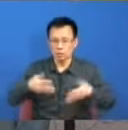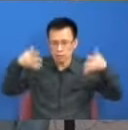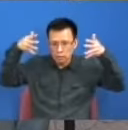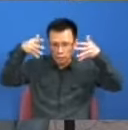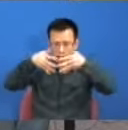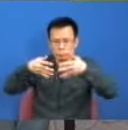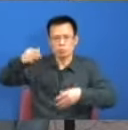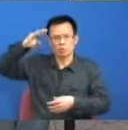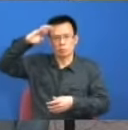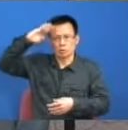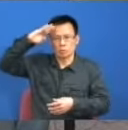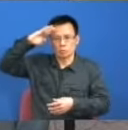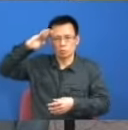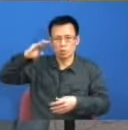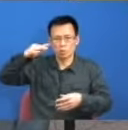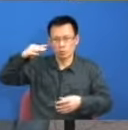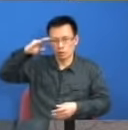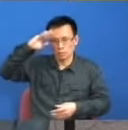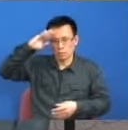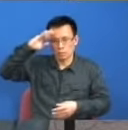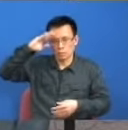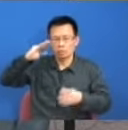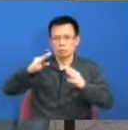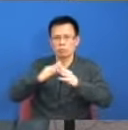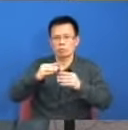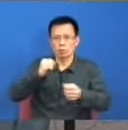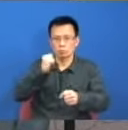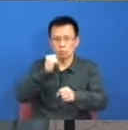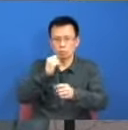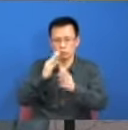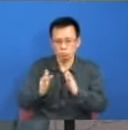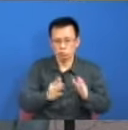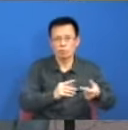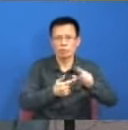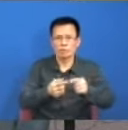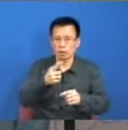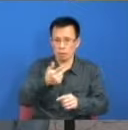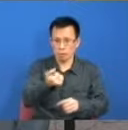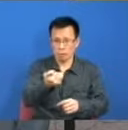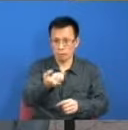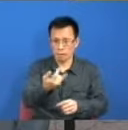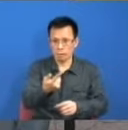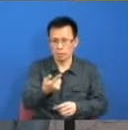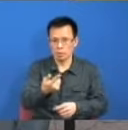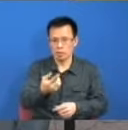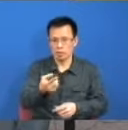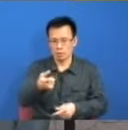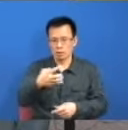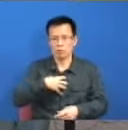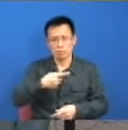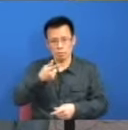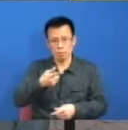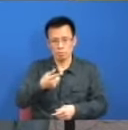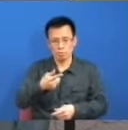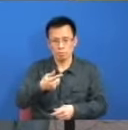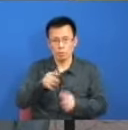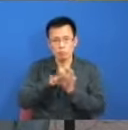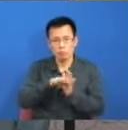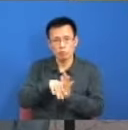務處或者警隊去處理呢件事，做得啱唔啱嘅問題。呢、這個節外生枝，你覺得係咪故意咧？佢哋啊，